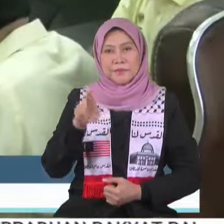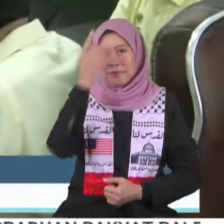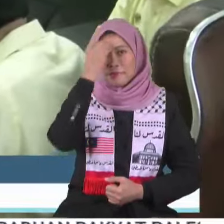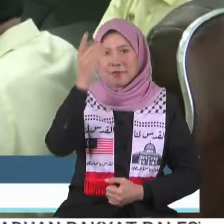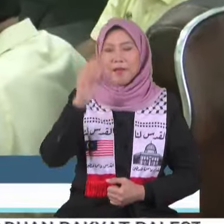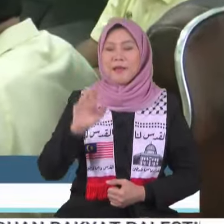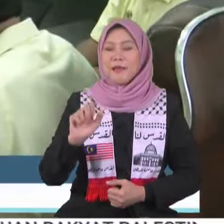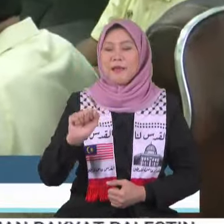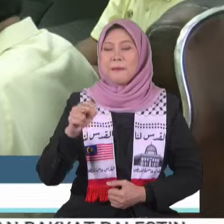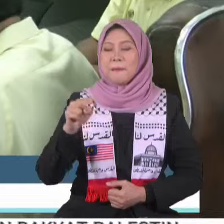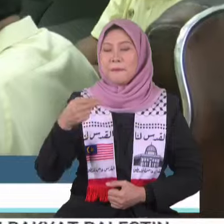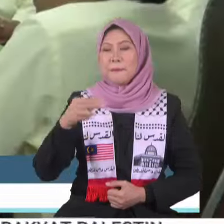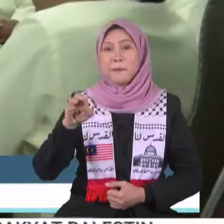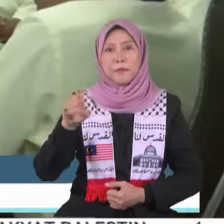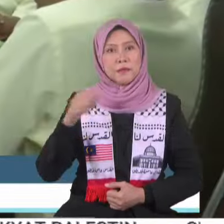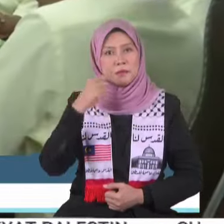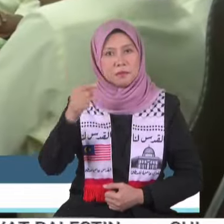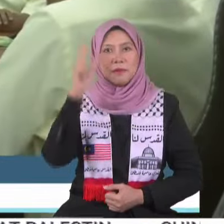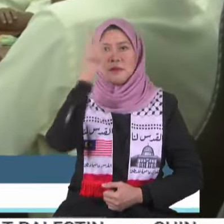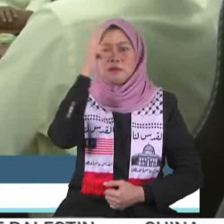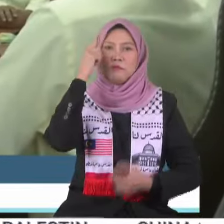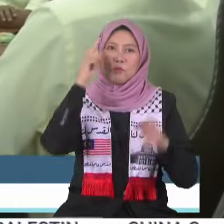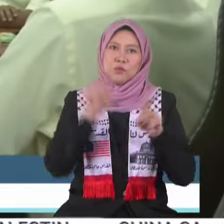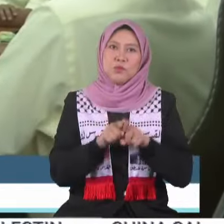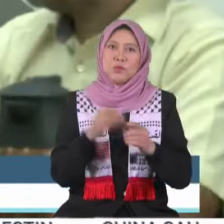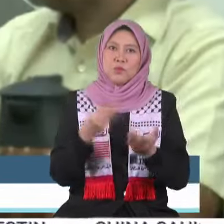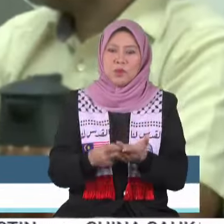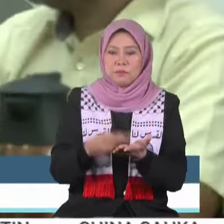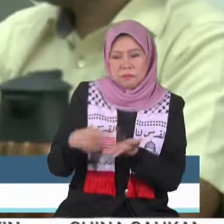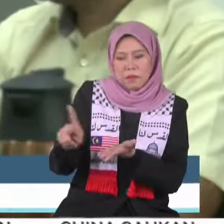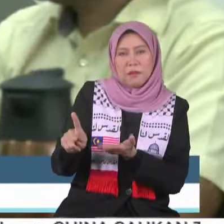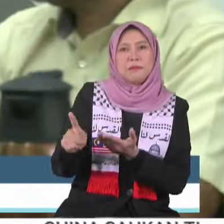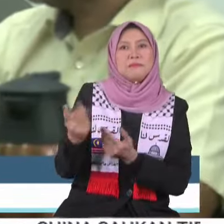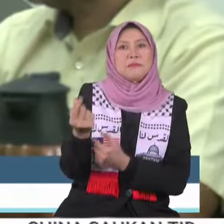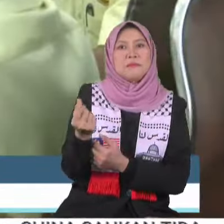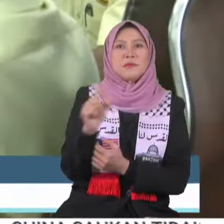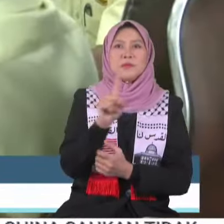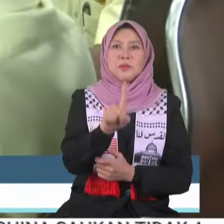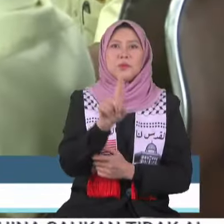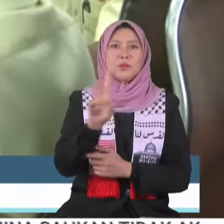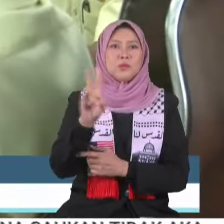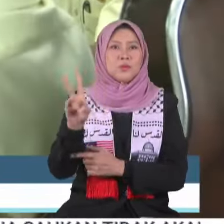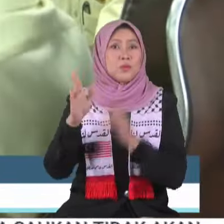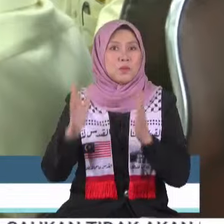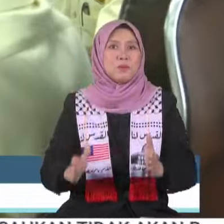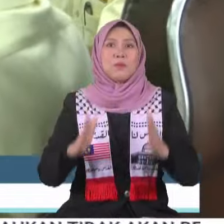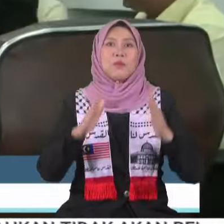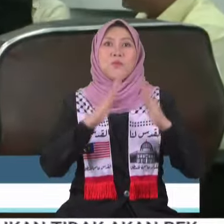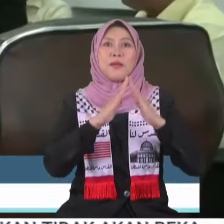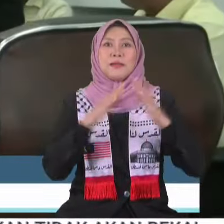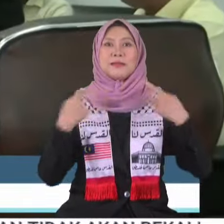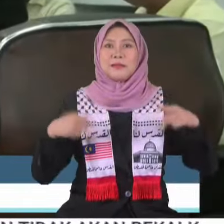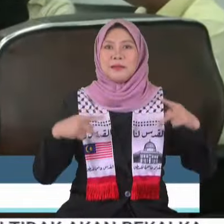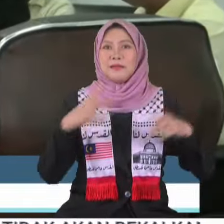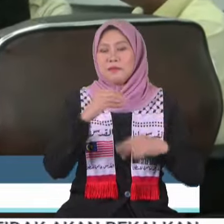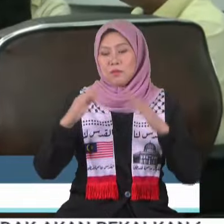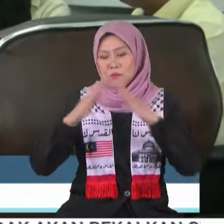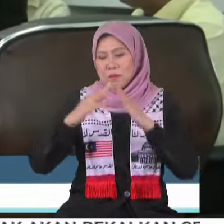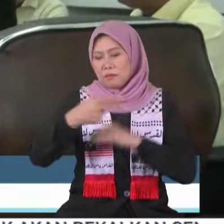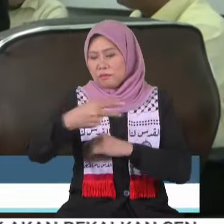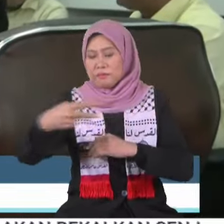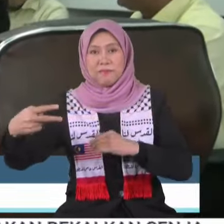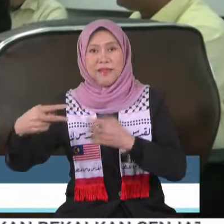Ahmad Maslan memaklumkan kerajaan setuju untuk beri pampasan kepada 177 pemilik rumah kedai dan rumah setinggan yang